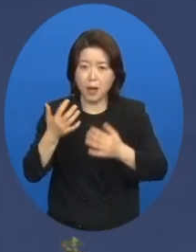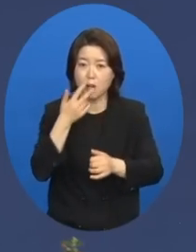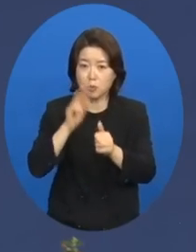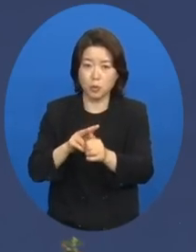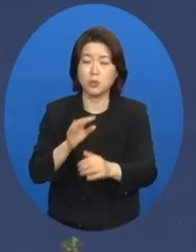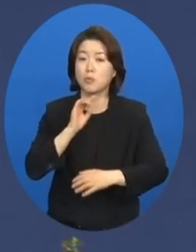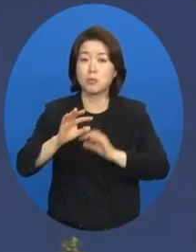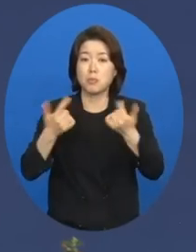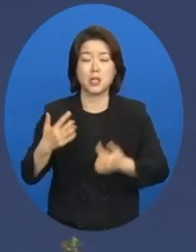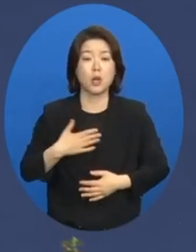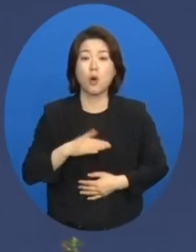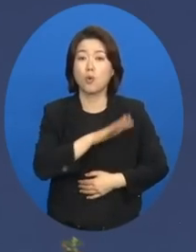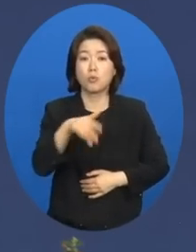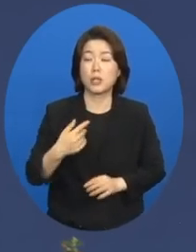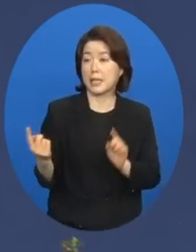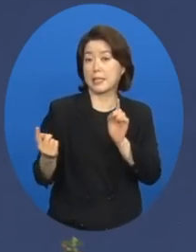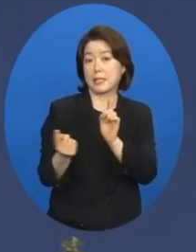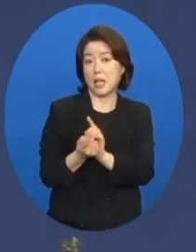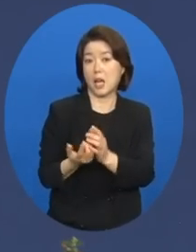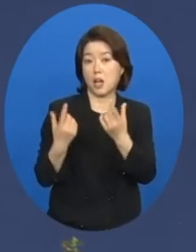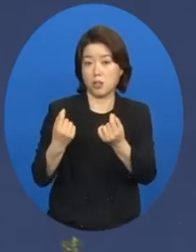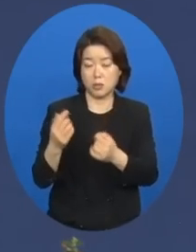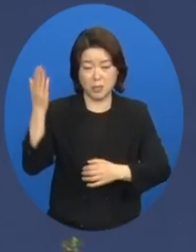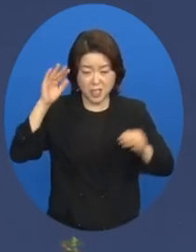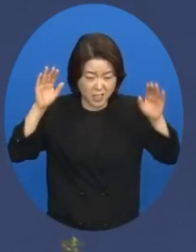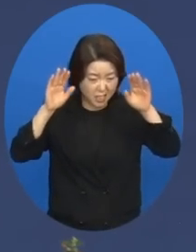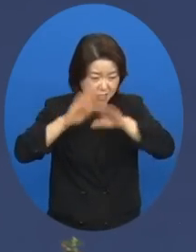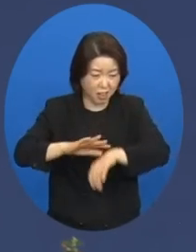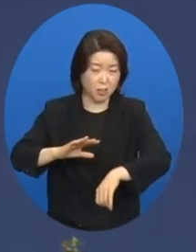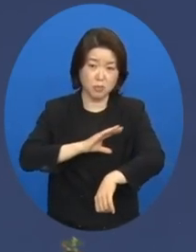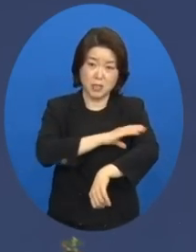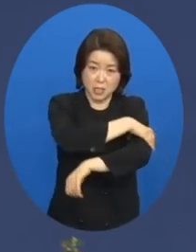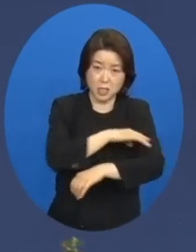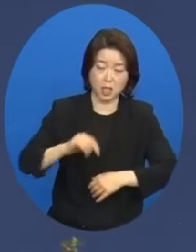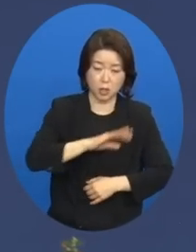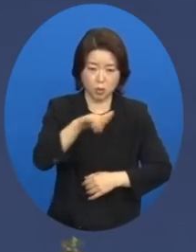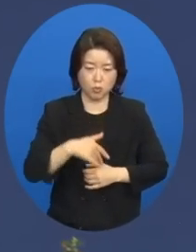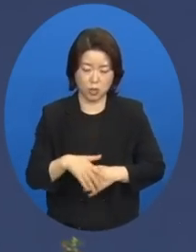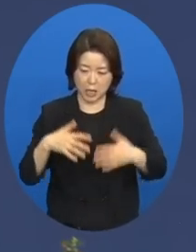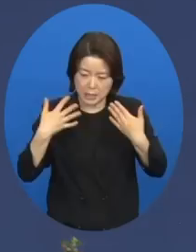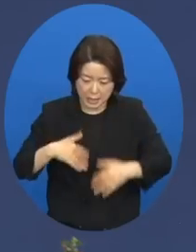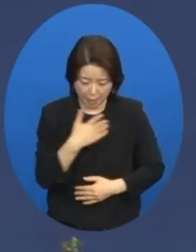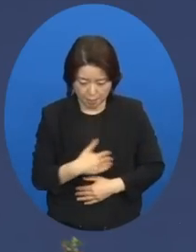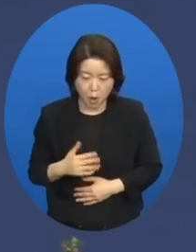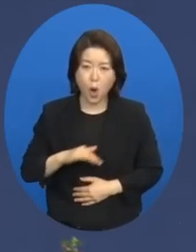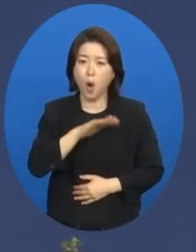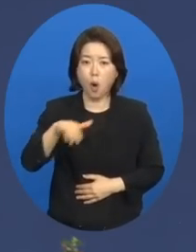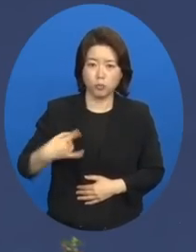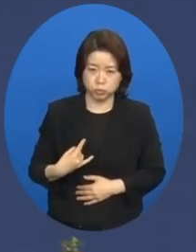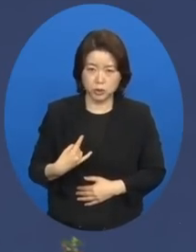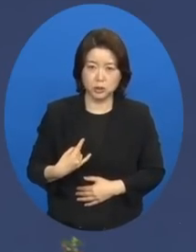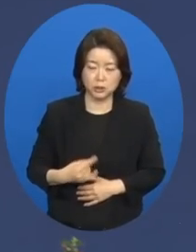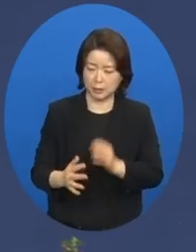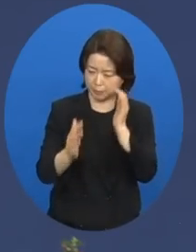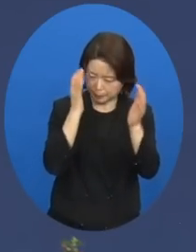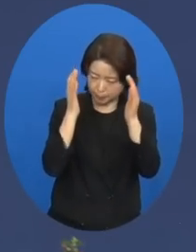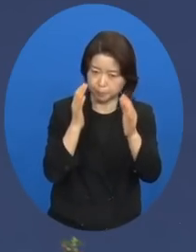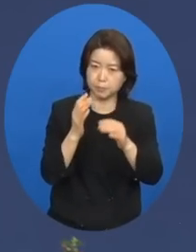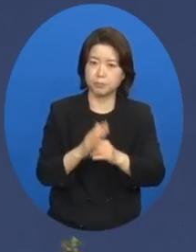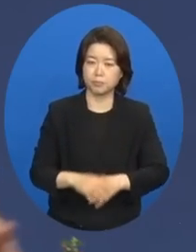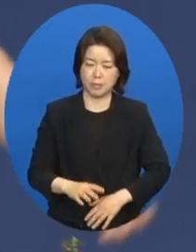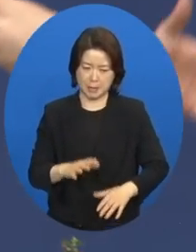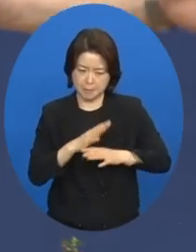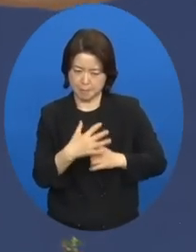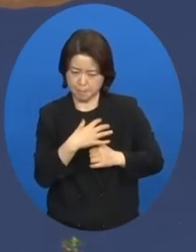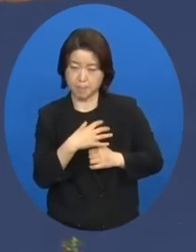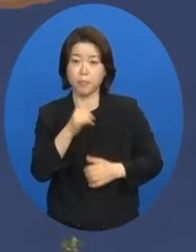저와 여러분이 당하고 있는 것처럼 이 흑암의 어두운 세력이 우리를 이 유약한 육신에 있는 우리를 혼돈시키고 겁을